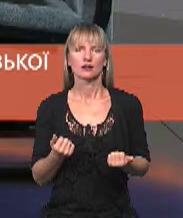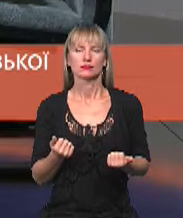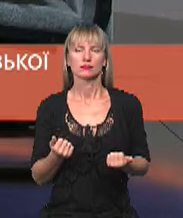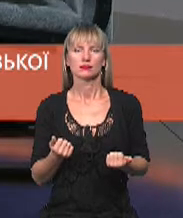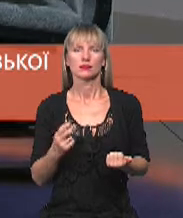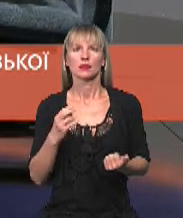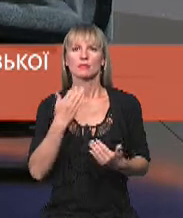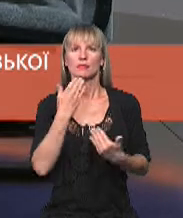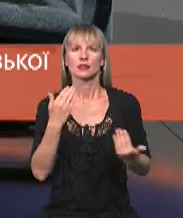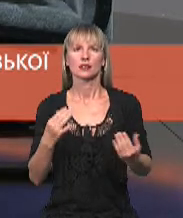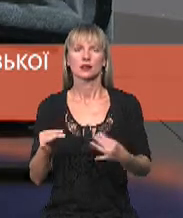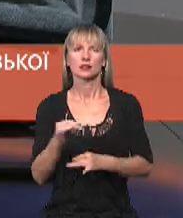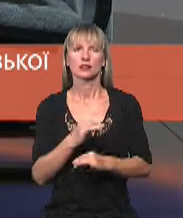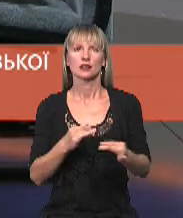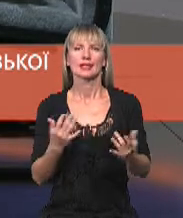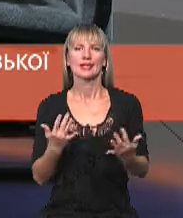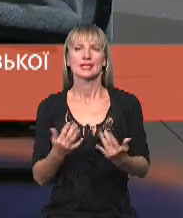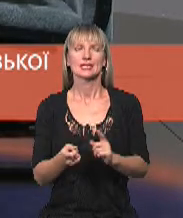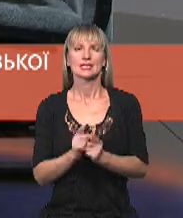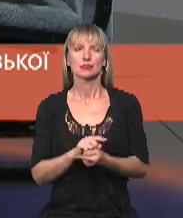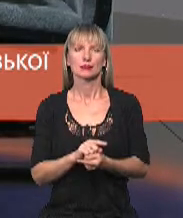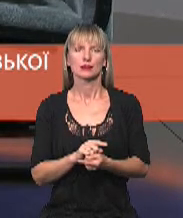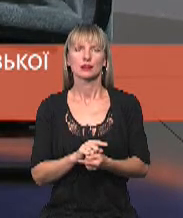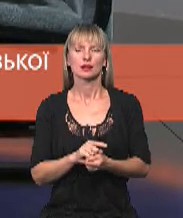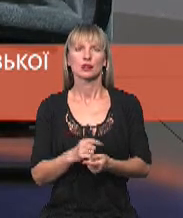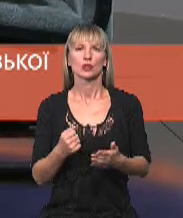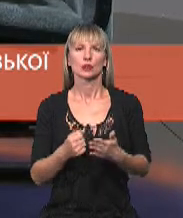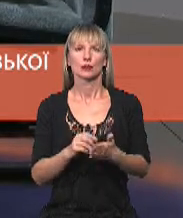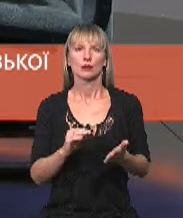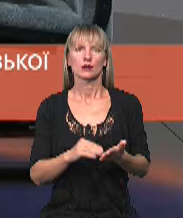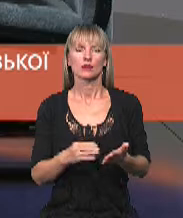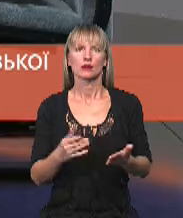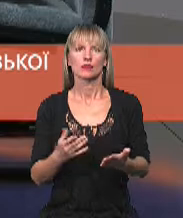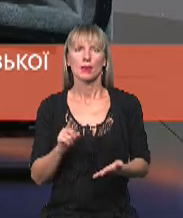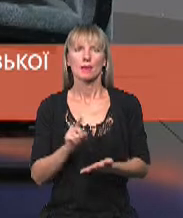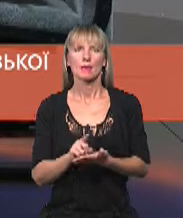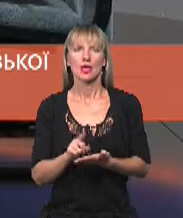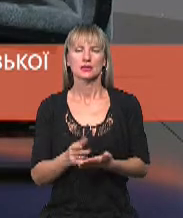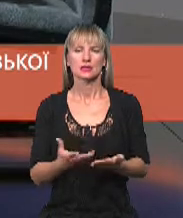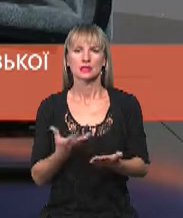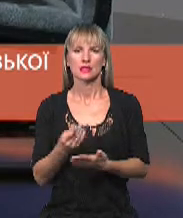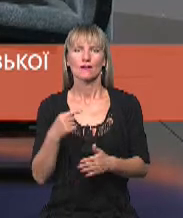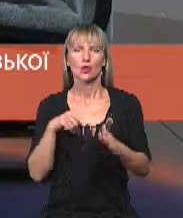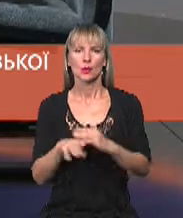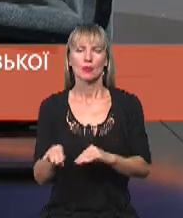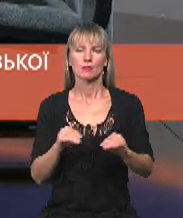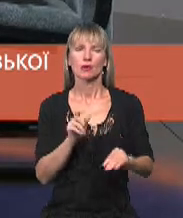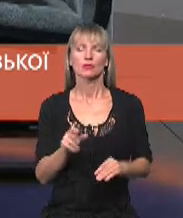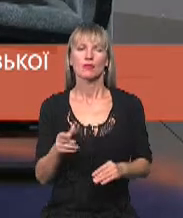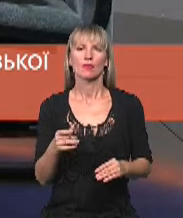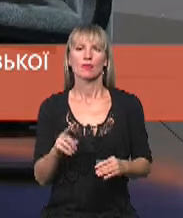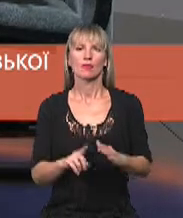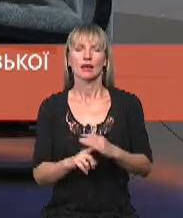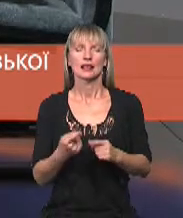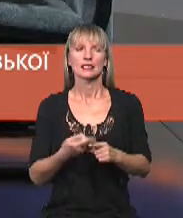на останньому засіданні деякі зміни до постанов, які стосуються виплат пенсії внутрішньопереміщеним особам, і, виходячи з